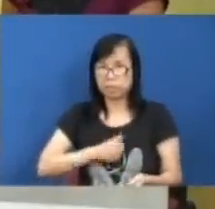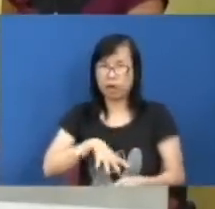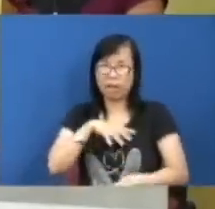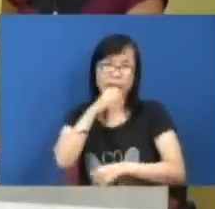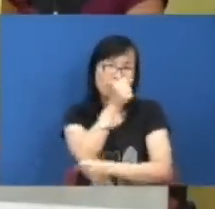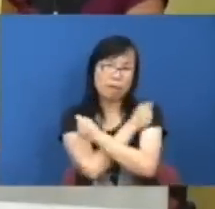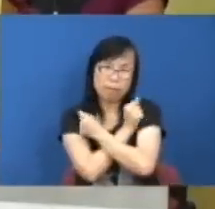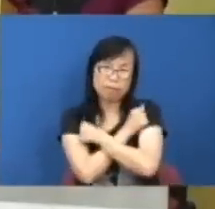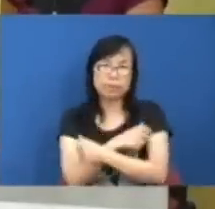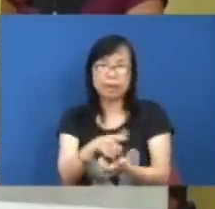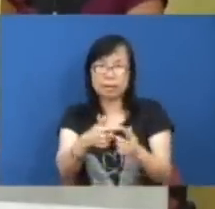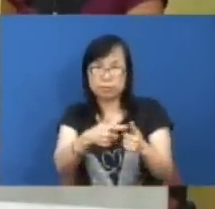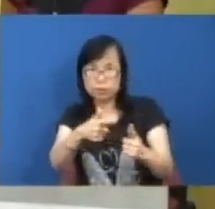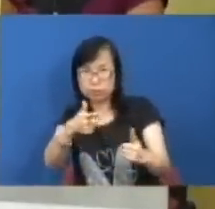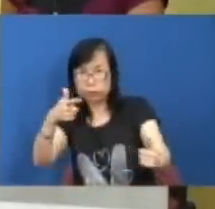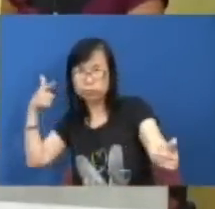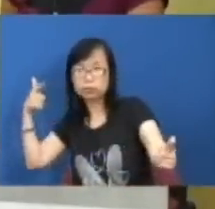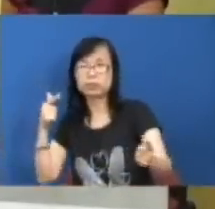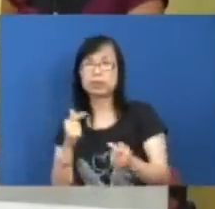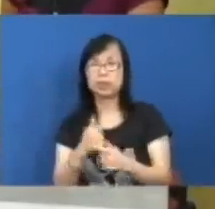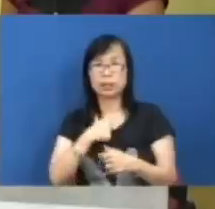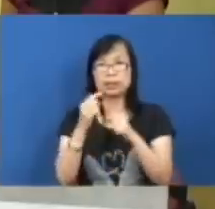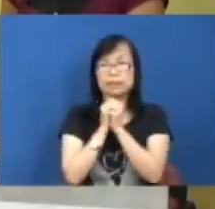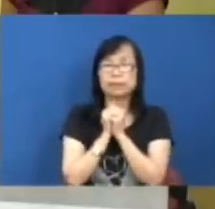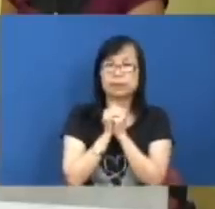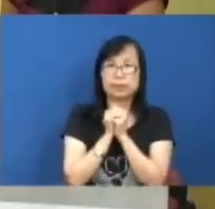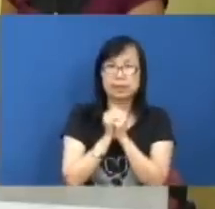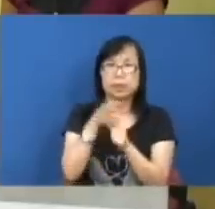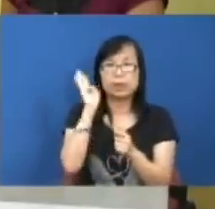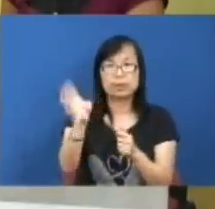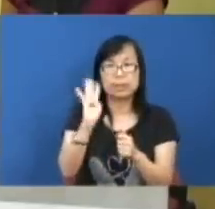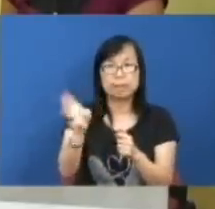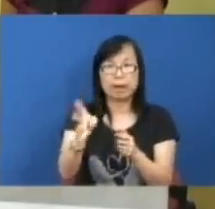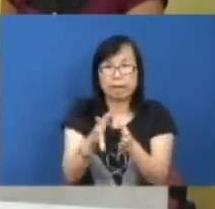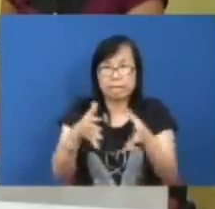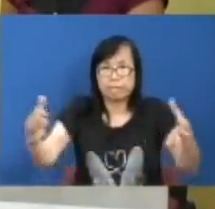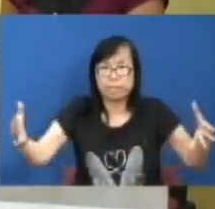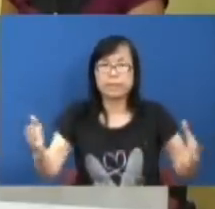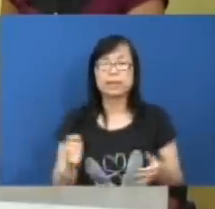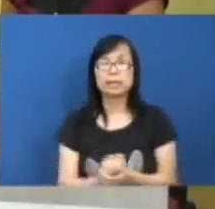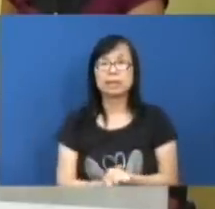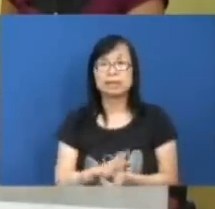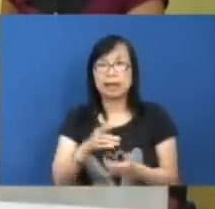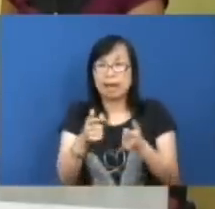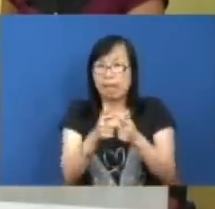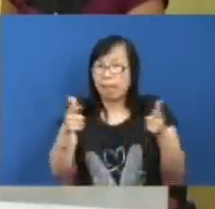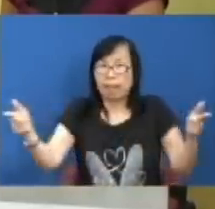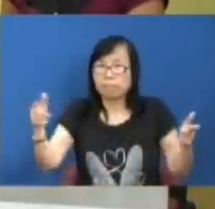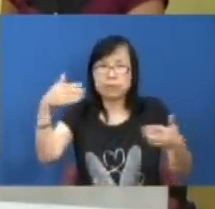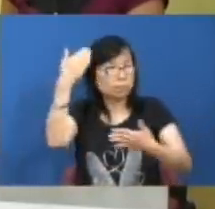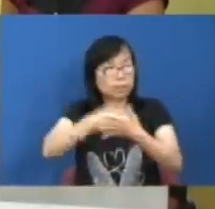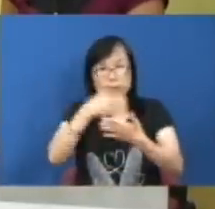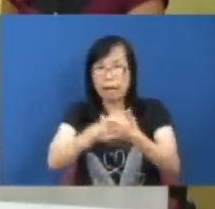到個水槍離個牆身好遠，咁我哋嘅要求係400嘅闊度，咁啊唔好離得太遠啦，因為會減弱咗個駁